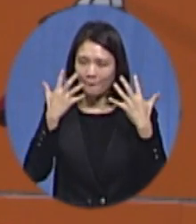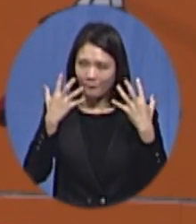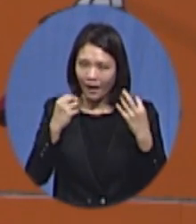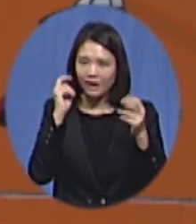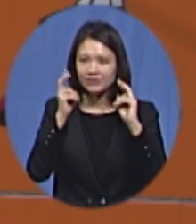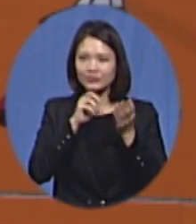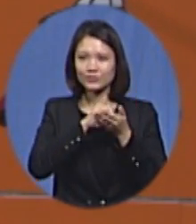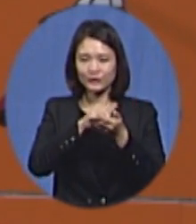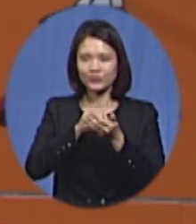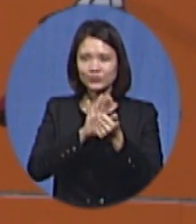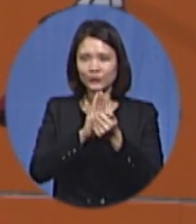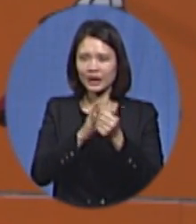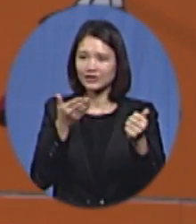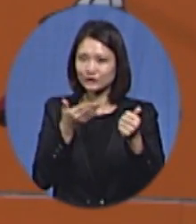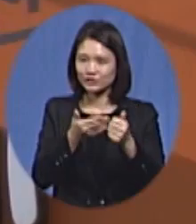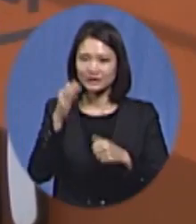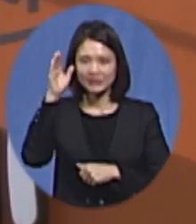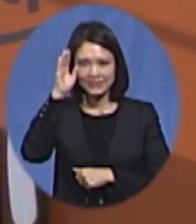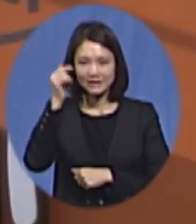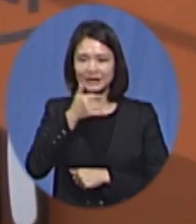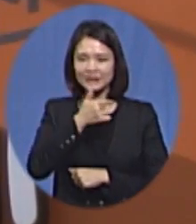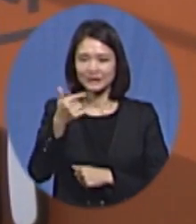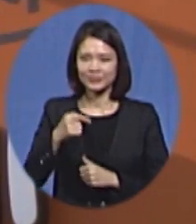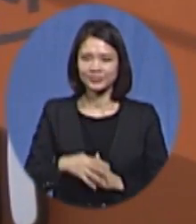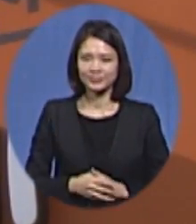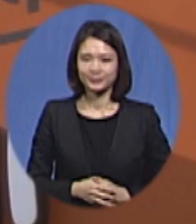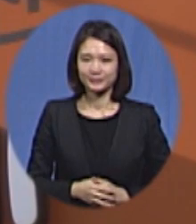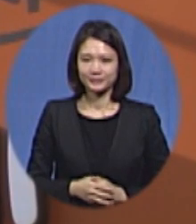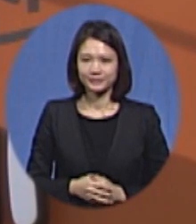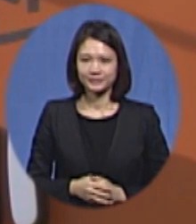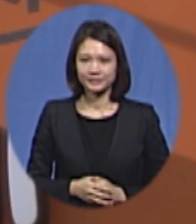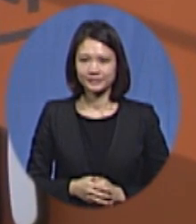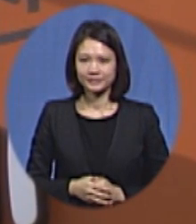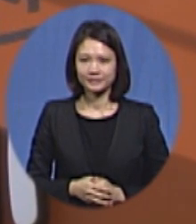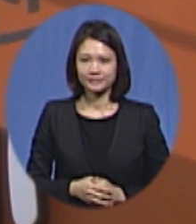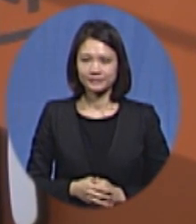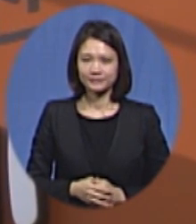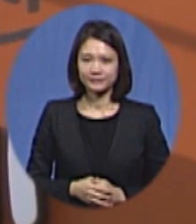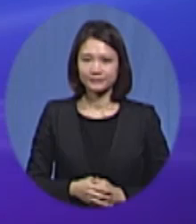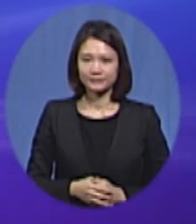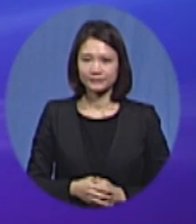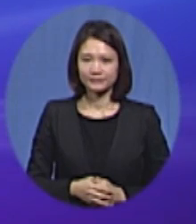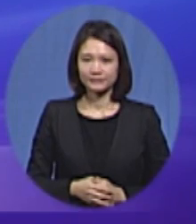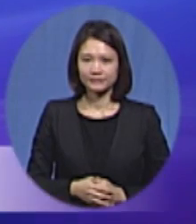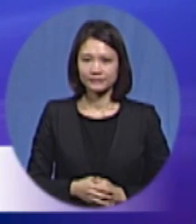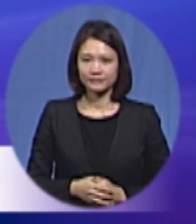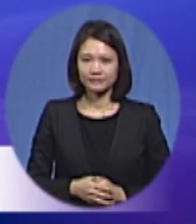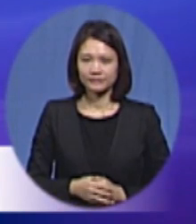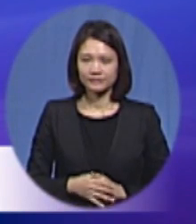창출에 기여하길 기대해봅니다. 복지TV 뉴스 이명아입니다.